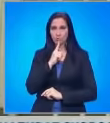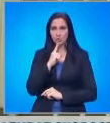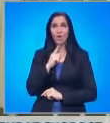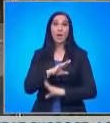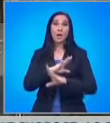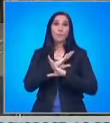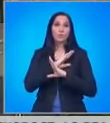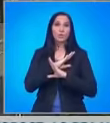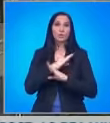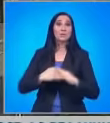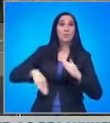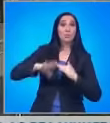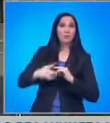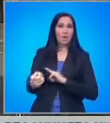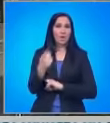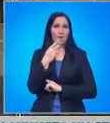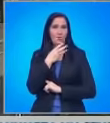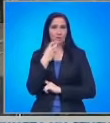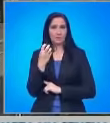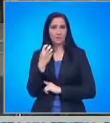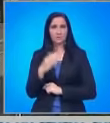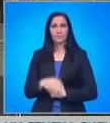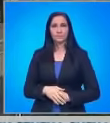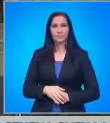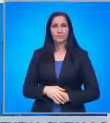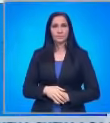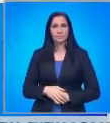а починалите надминаха 1300.